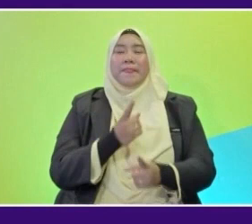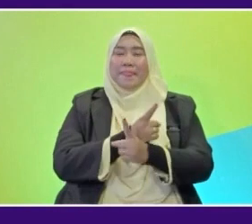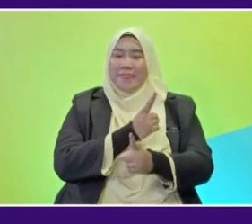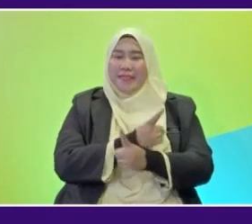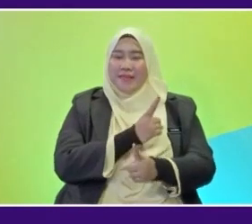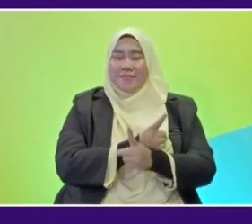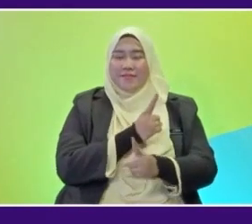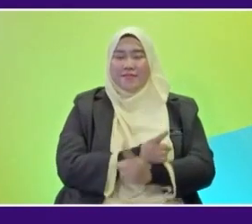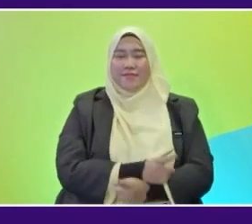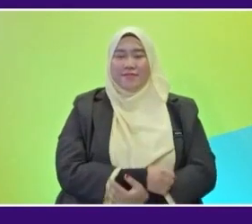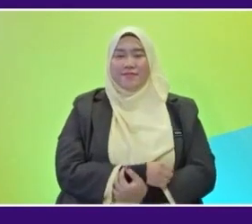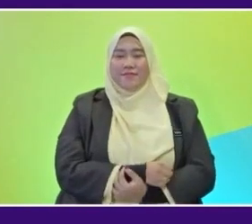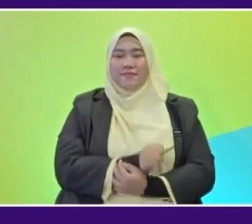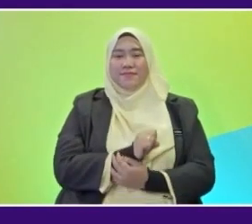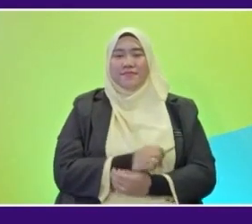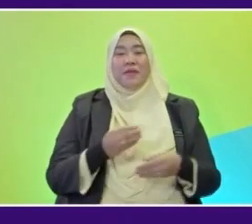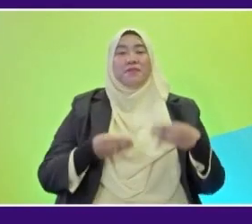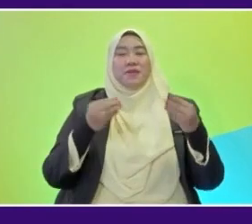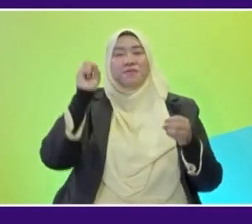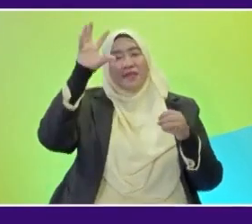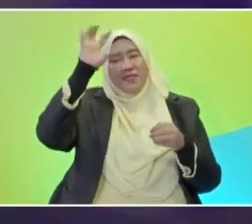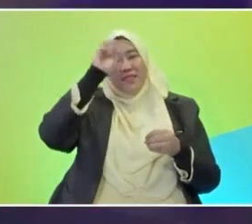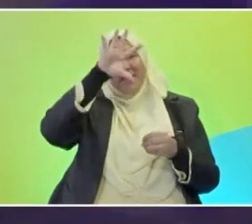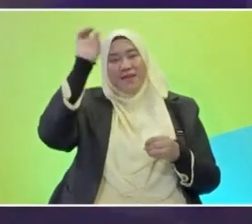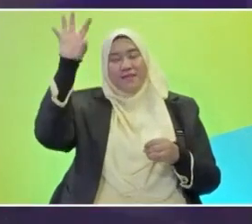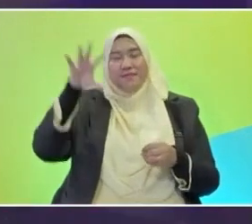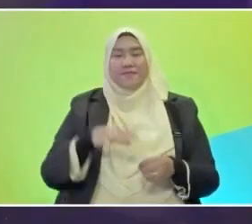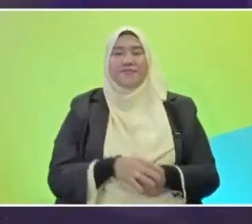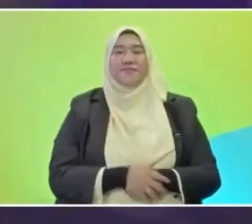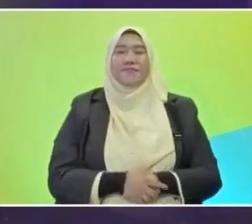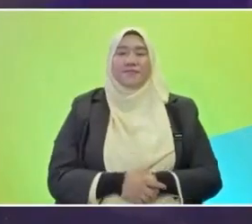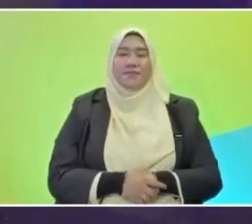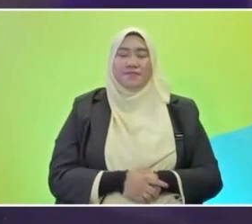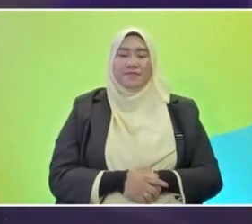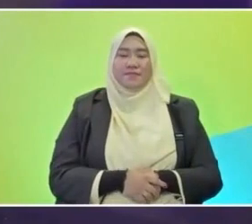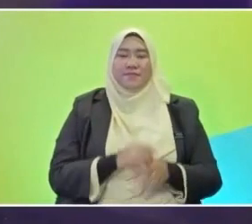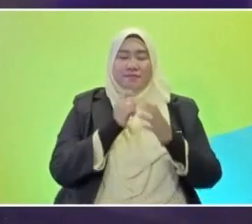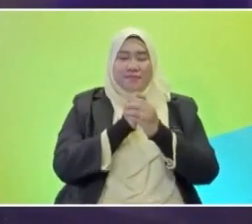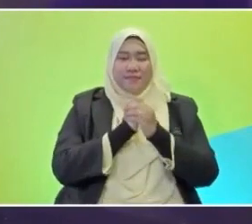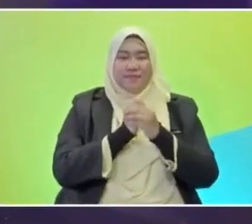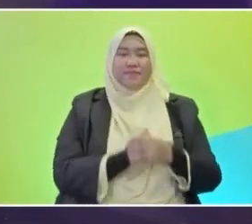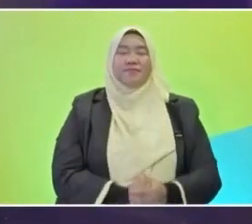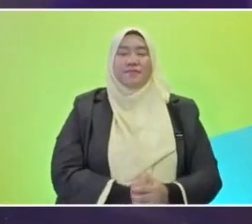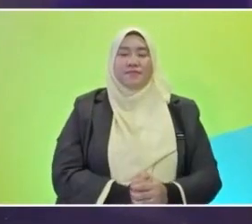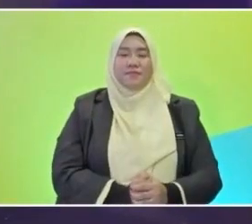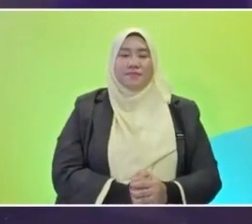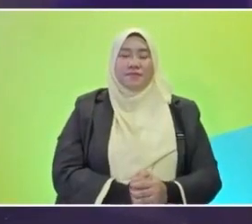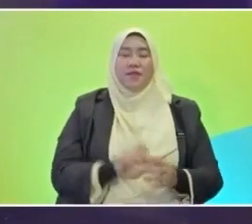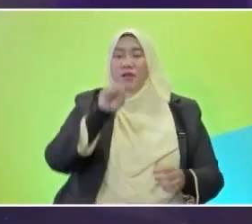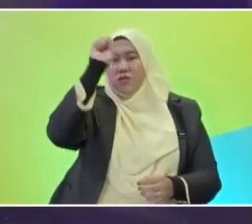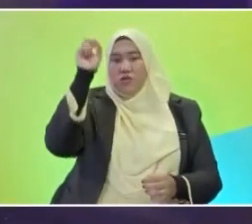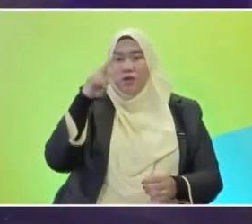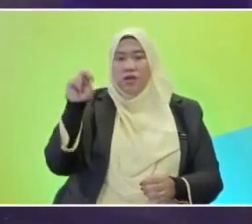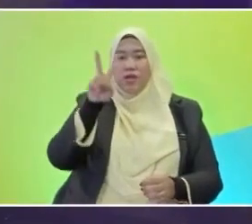Oke kita bagi bintang satu batu ganjaran Oh hebat nih baik kita tengok soal yang kedua